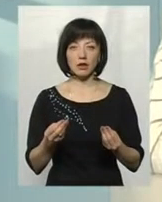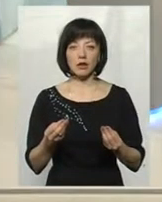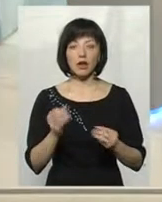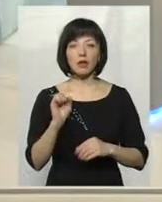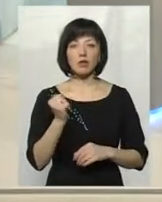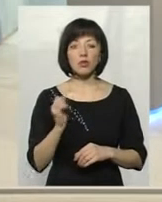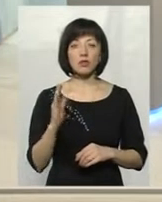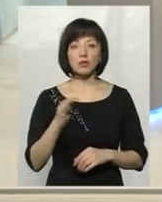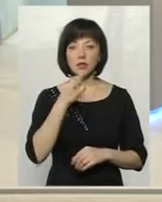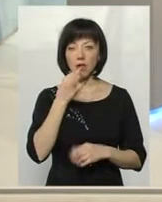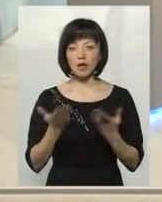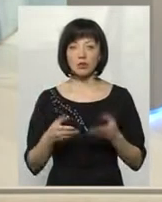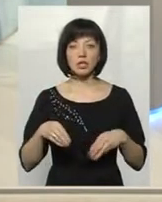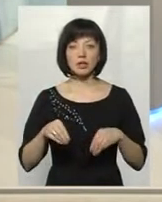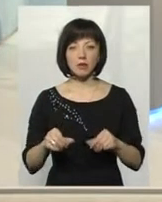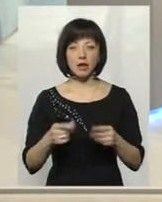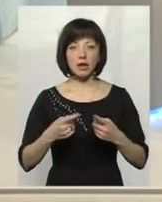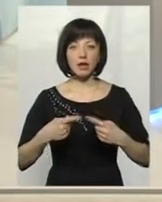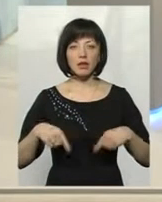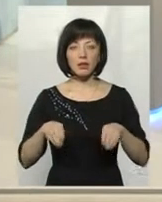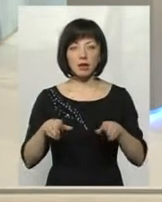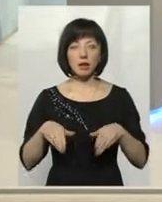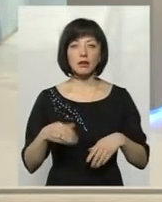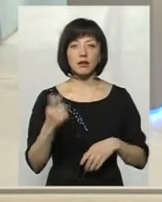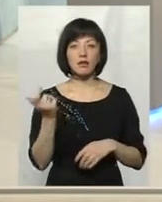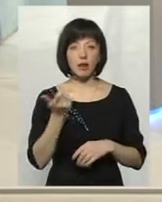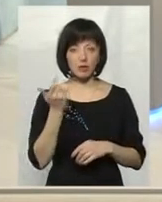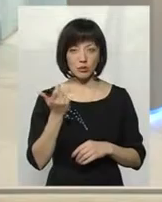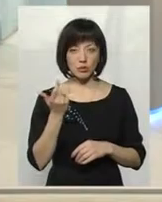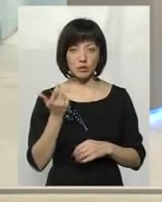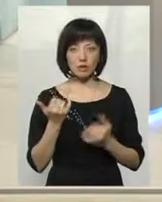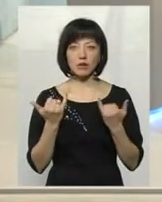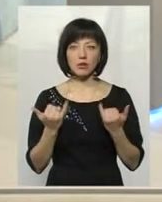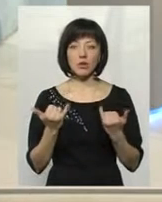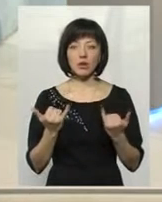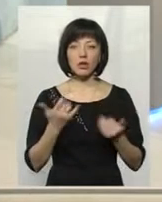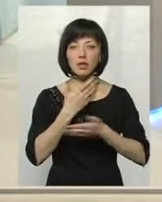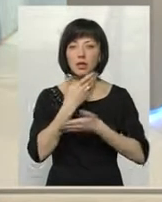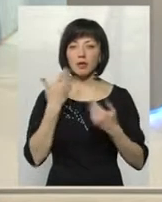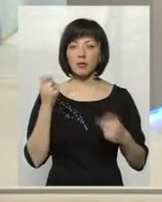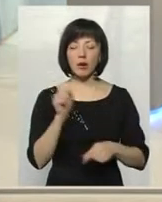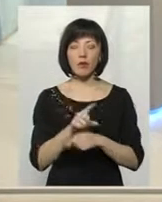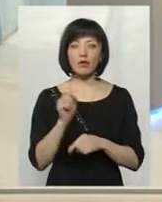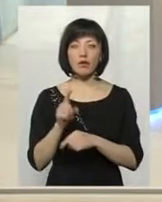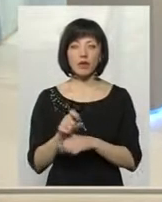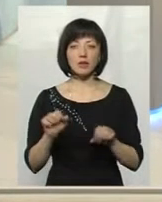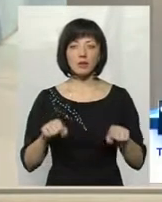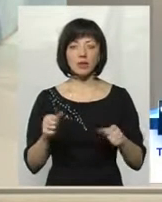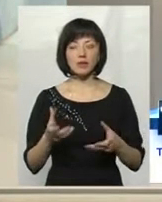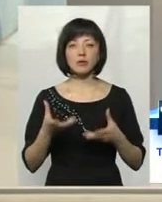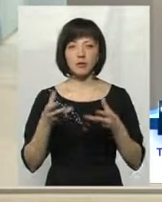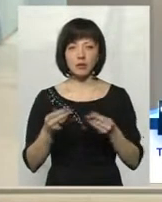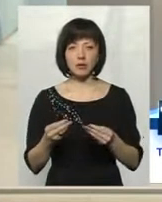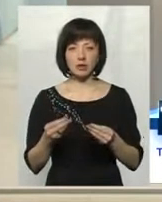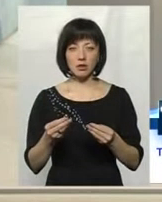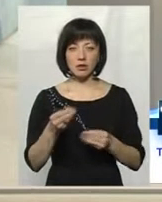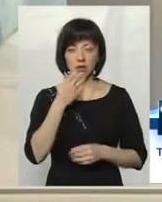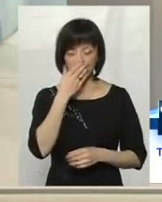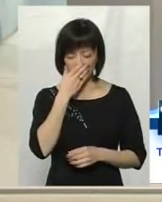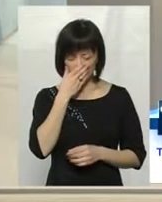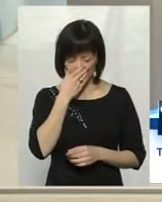що якщо земельна ділянка у власності, на сьогодні немає повноважень і можливості вплинути на